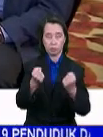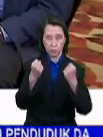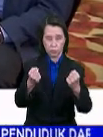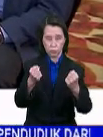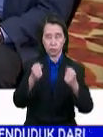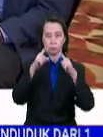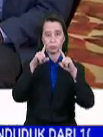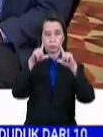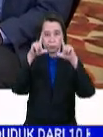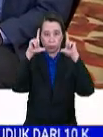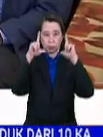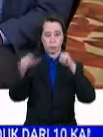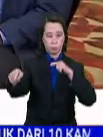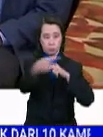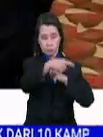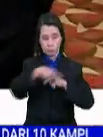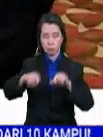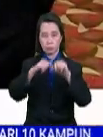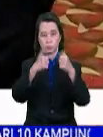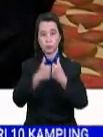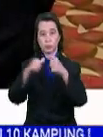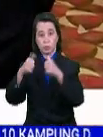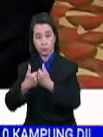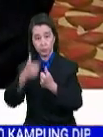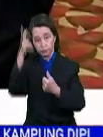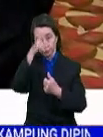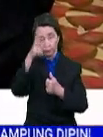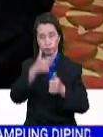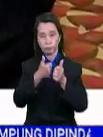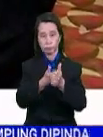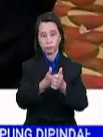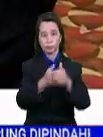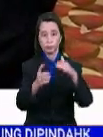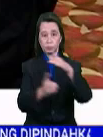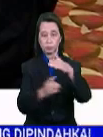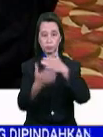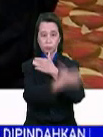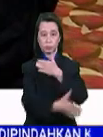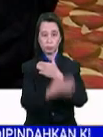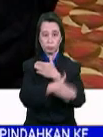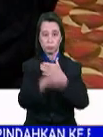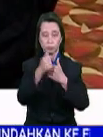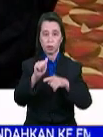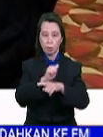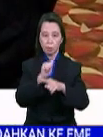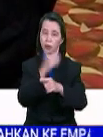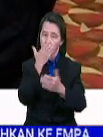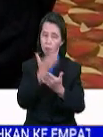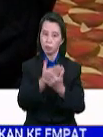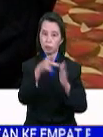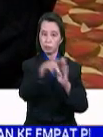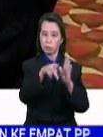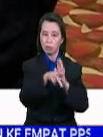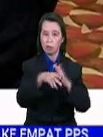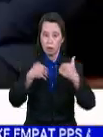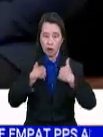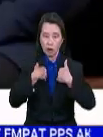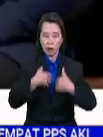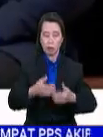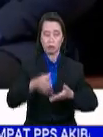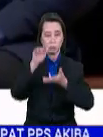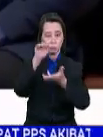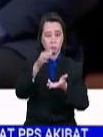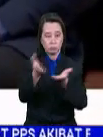mengukuhkan lagi integrity dalam kalangan agensi-agensi kerajaan berasaskan dasar negara bagi amalan baik peraturan bagi melahirkan